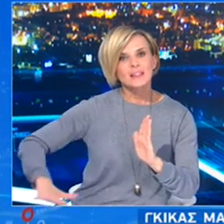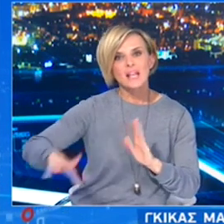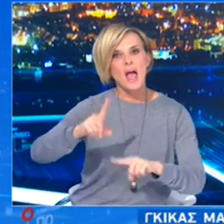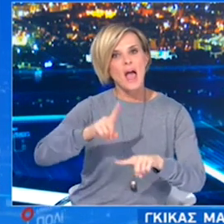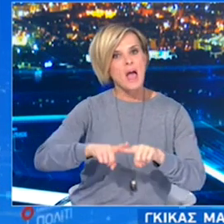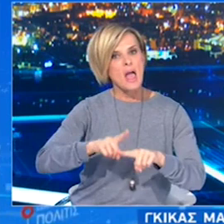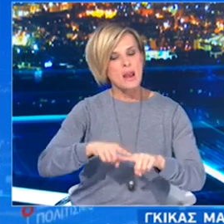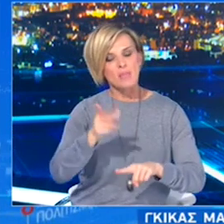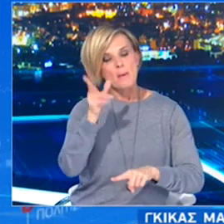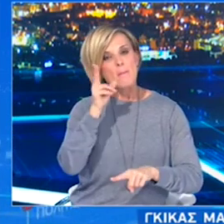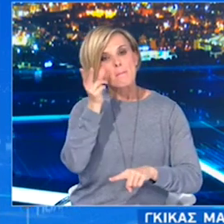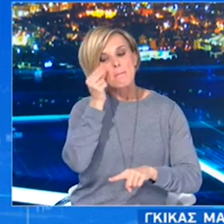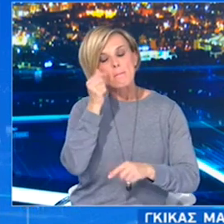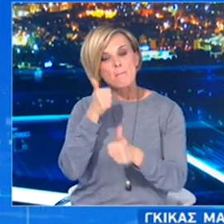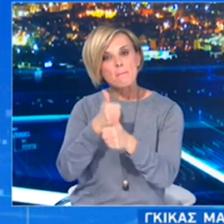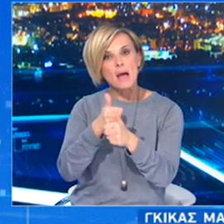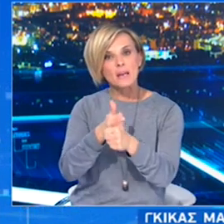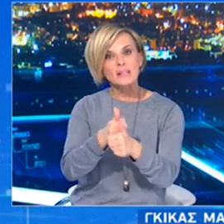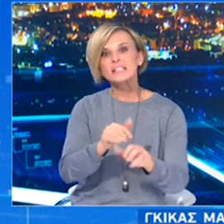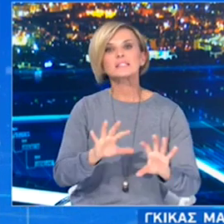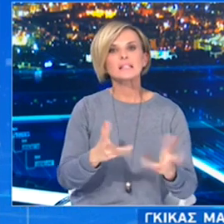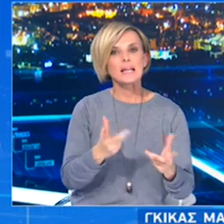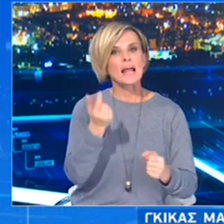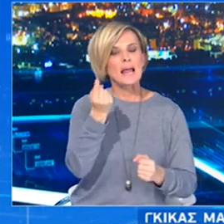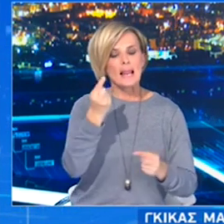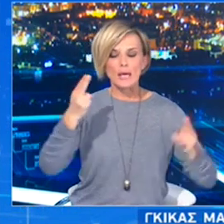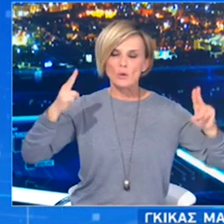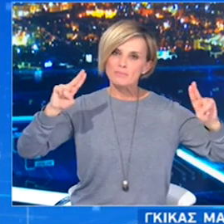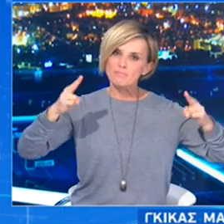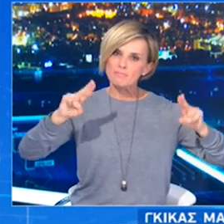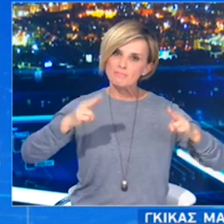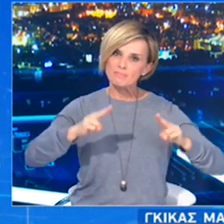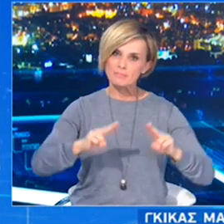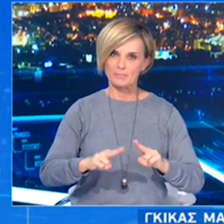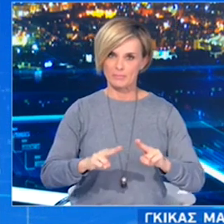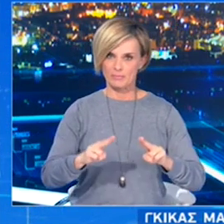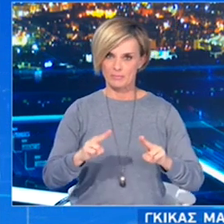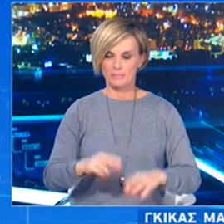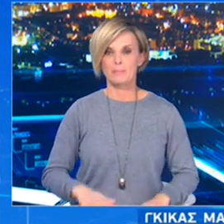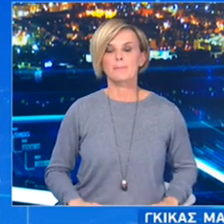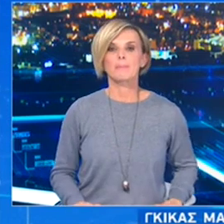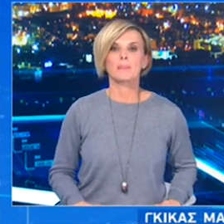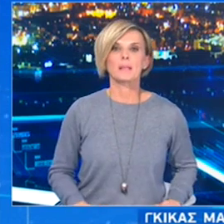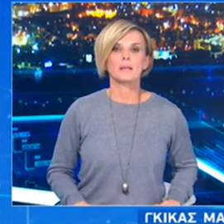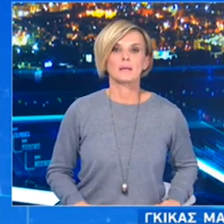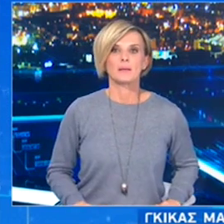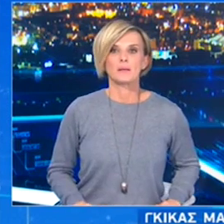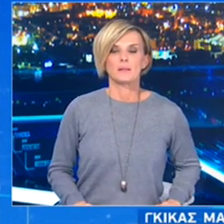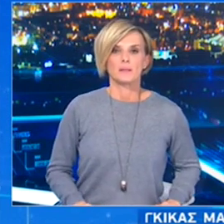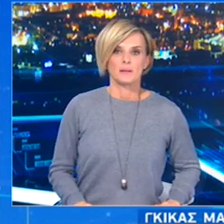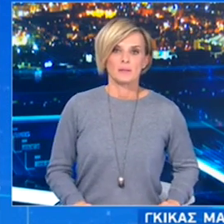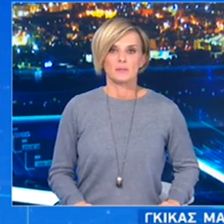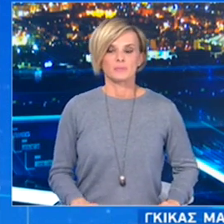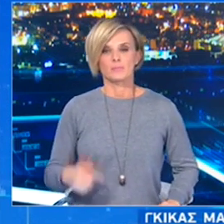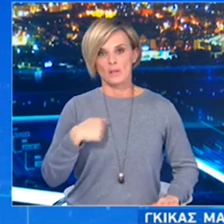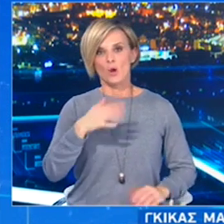περιοχές της περιφέρειας παρατηρείται σταθεροποίηση της επιδημίας με μικρά, ωστόσο, σημεία κάμψης. Με βάση αυτά τα στοιχεία θα ήθελα